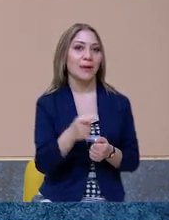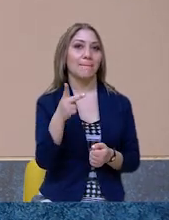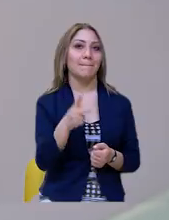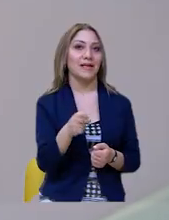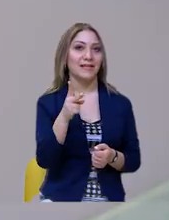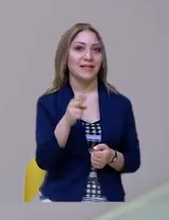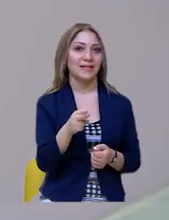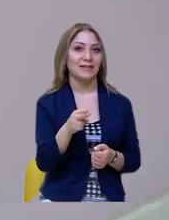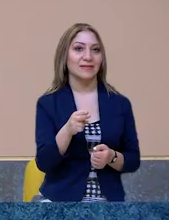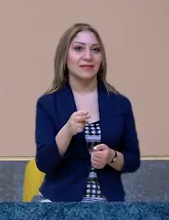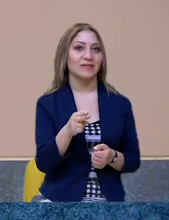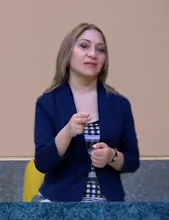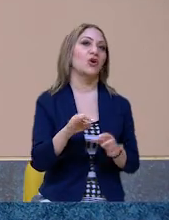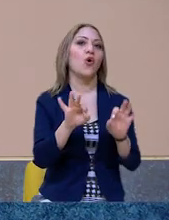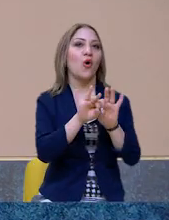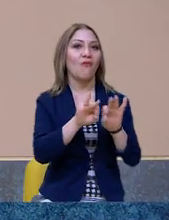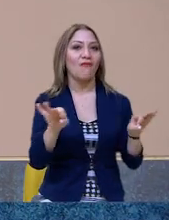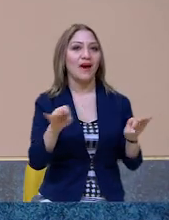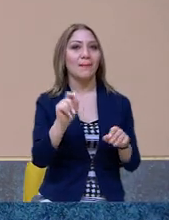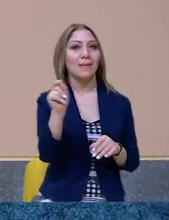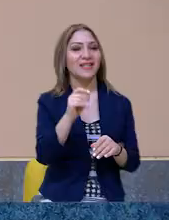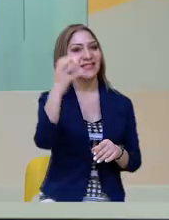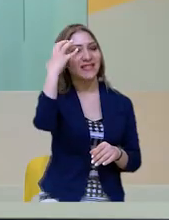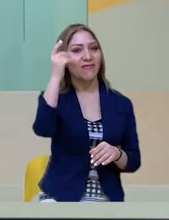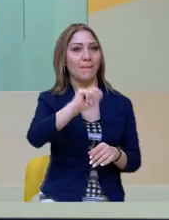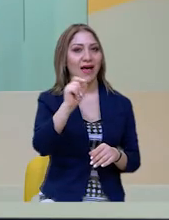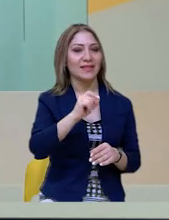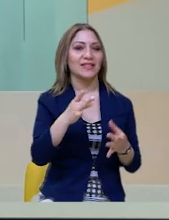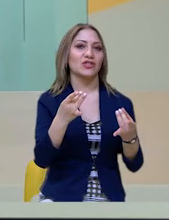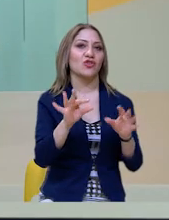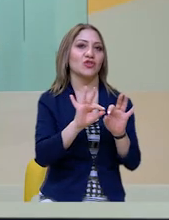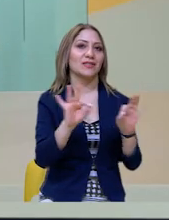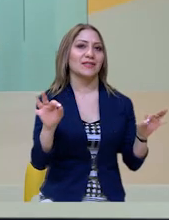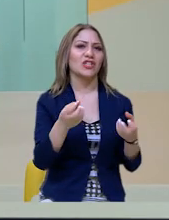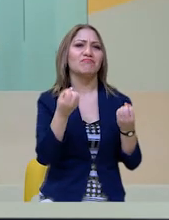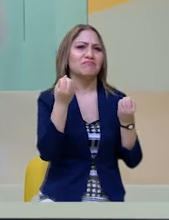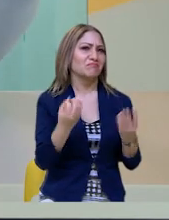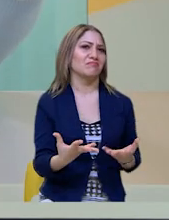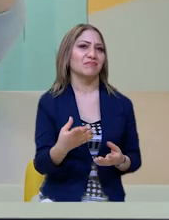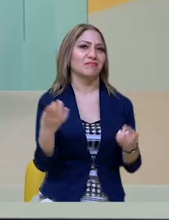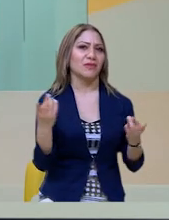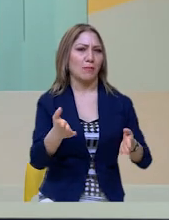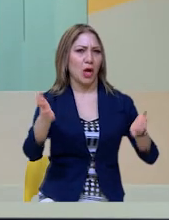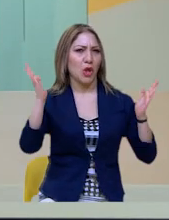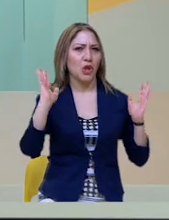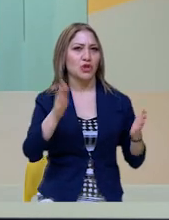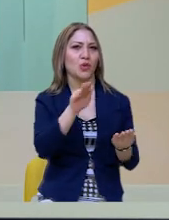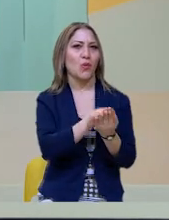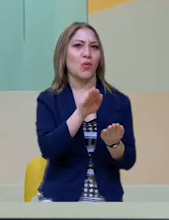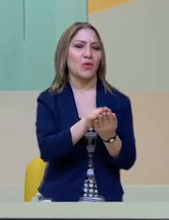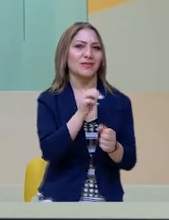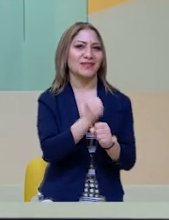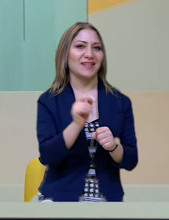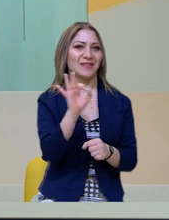մկրատ, խողովակներ, մարկեր, սևմատիտ և կպչուն ժապավեն։ Ինչքան քիչ բան է պետք, չէ՞, հսկայական կոկորդիլոս պատրաստելու